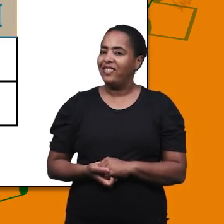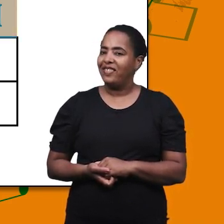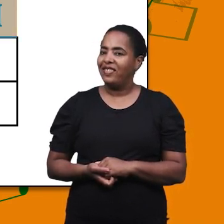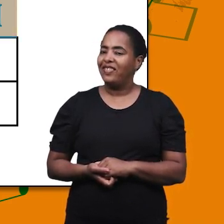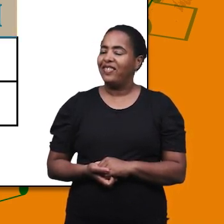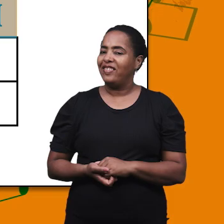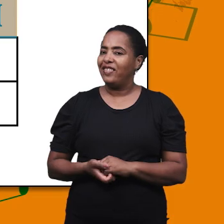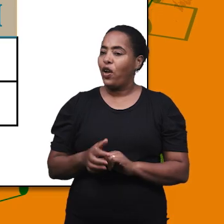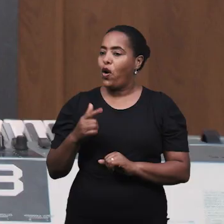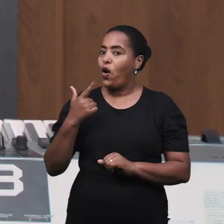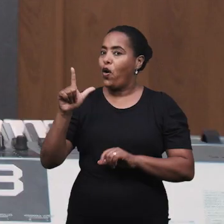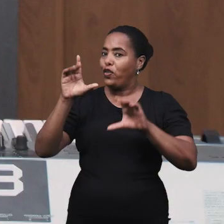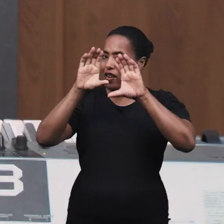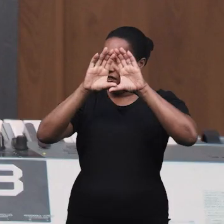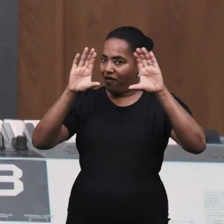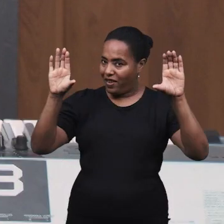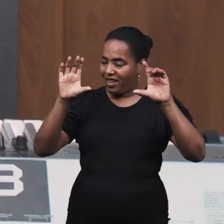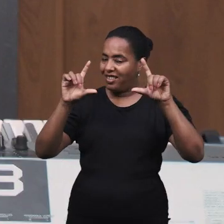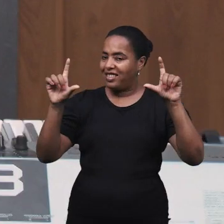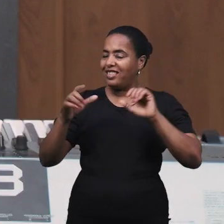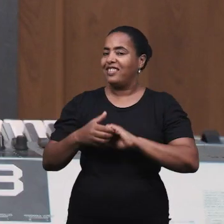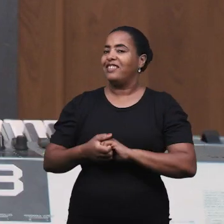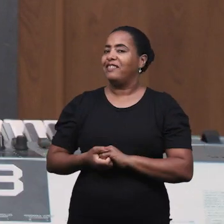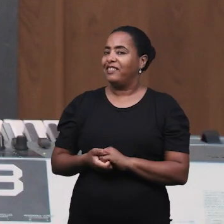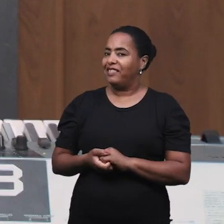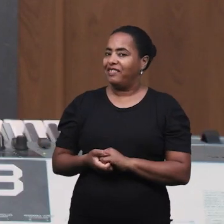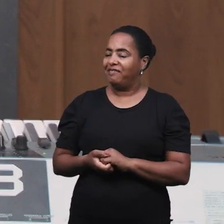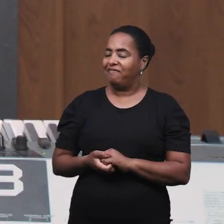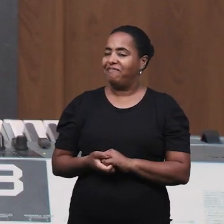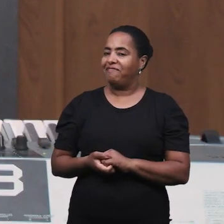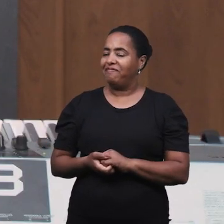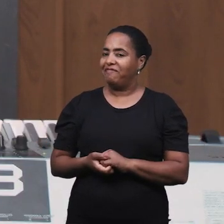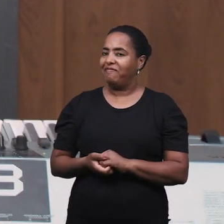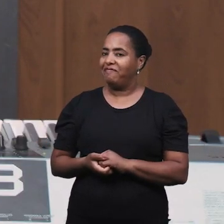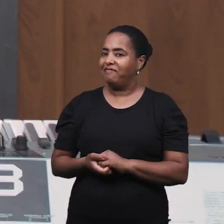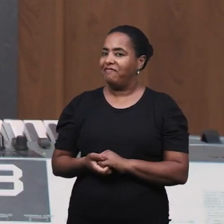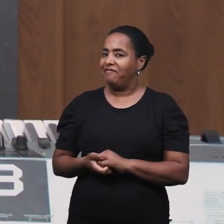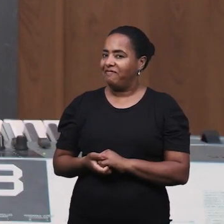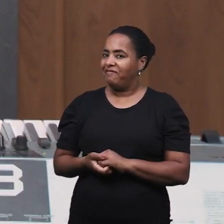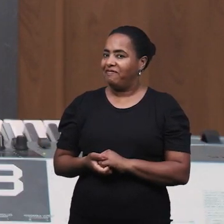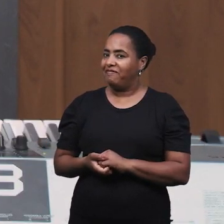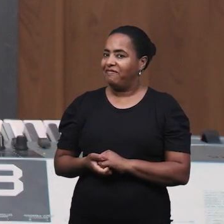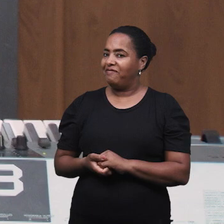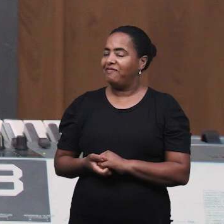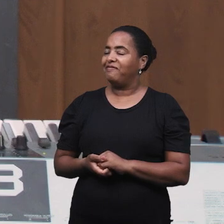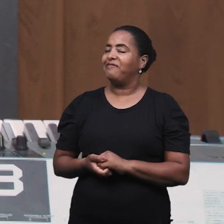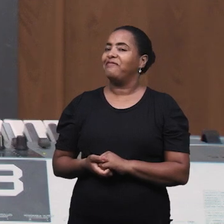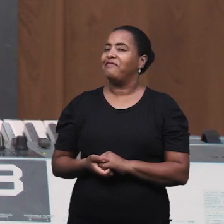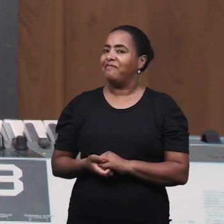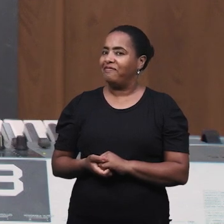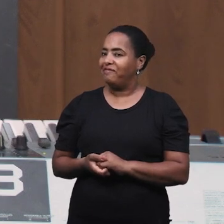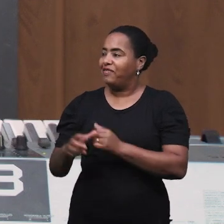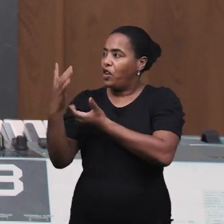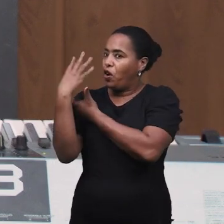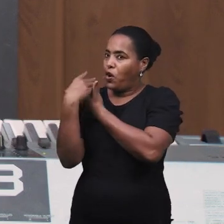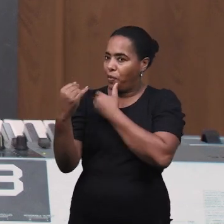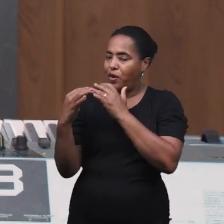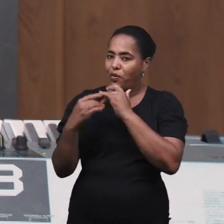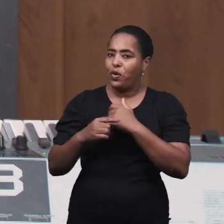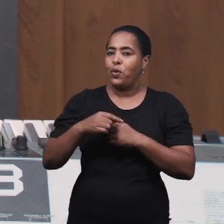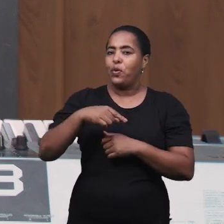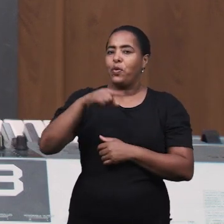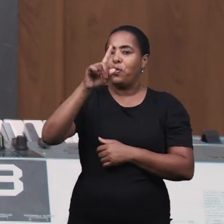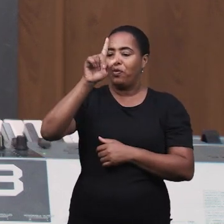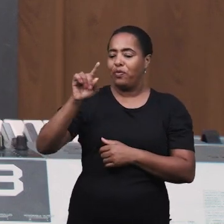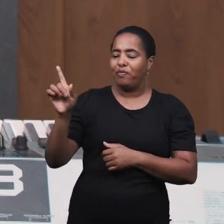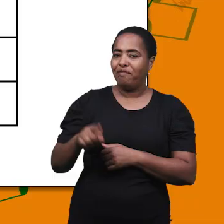La prochaine phrase, la dernière. Frase última. Sol, fá, mi, ré, dó, mi, La flûte. fá. Na